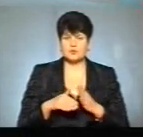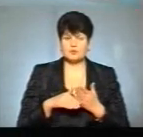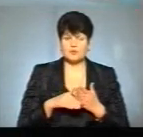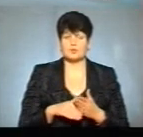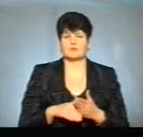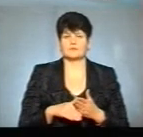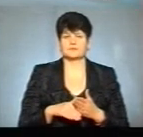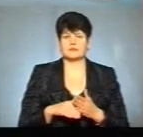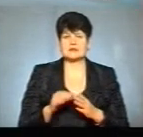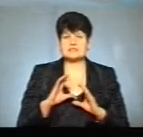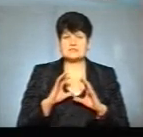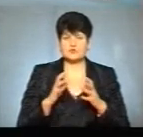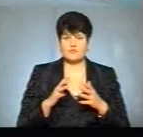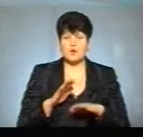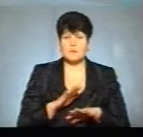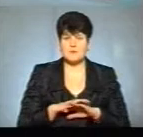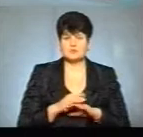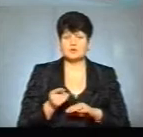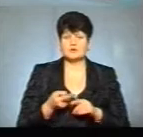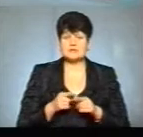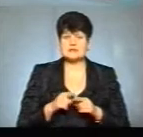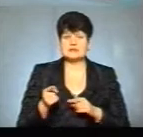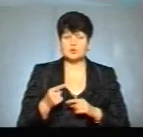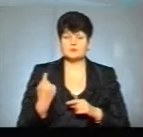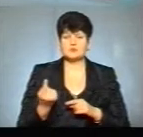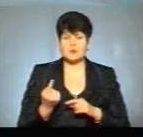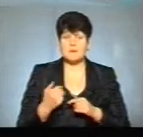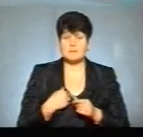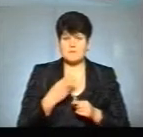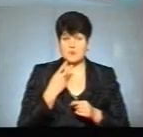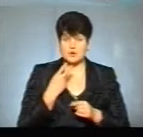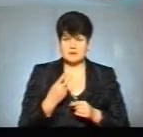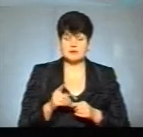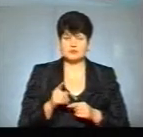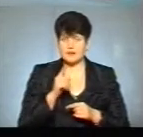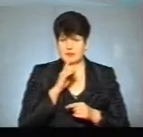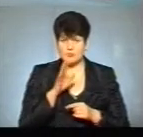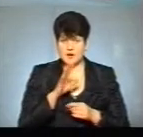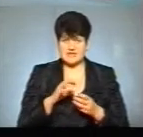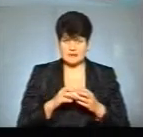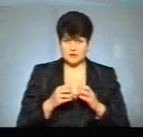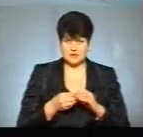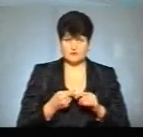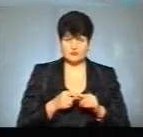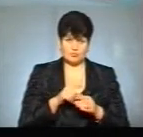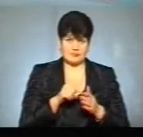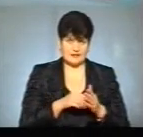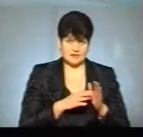угодами Світового банку, це є Тернопільська область, тому що ми показали досить непогані результати в цьому